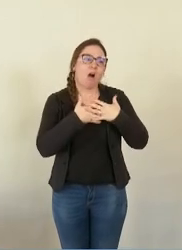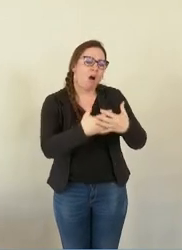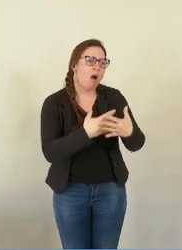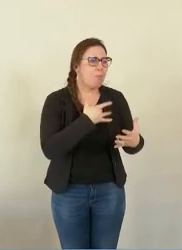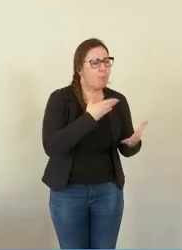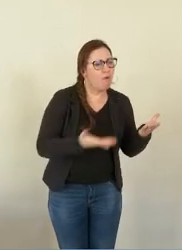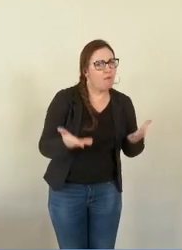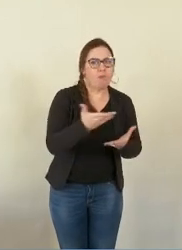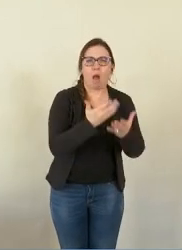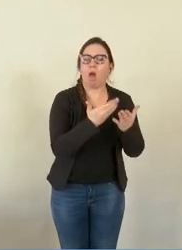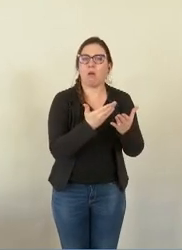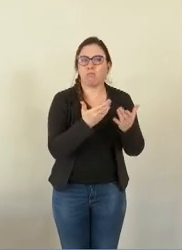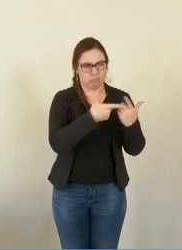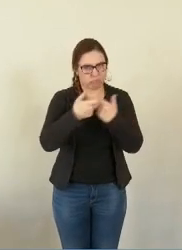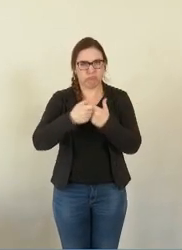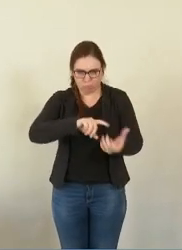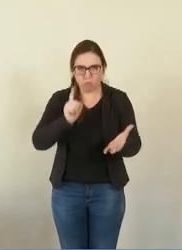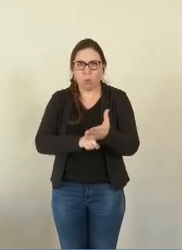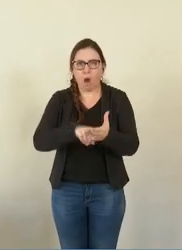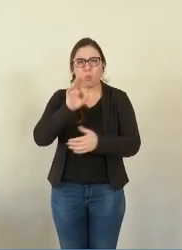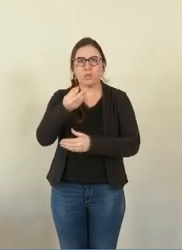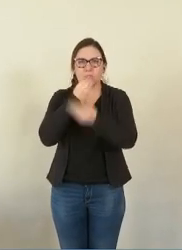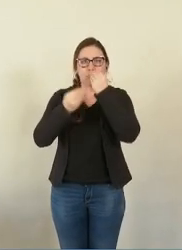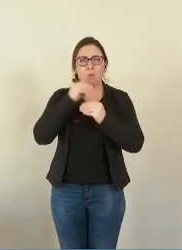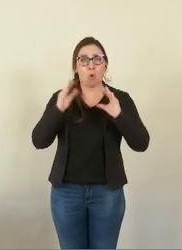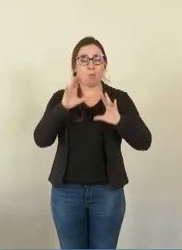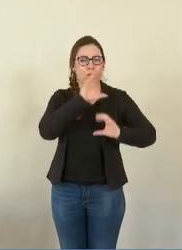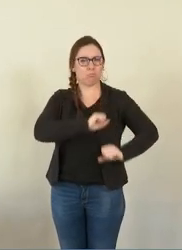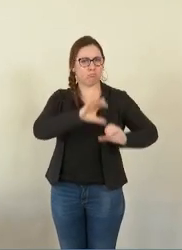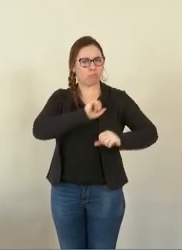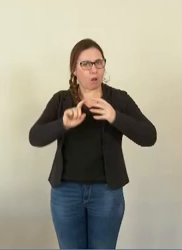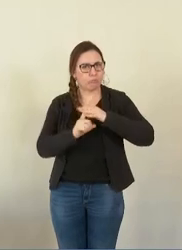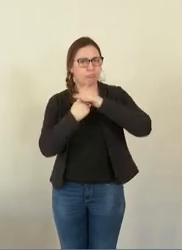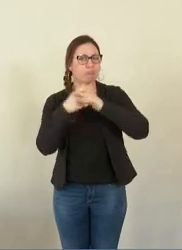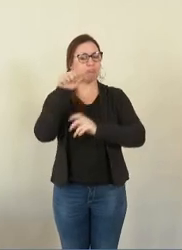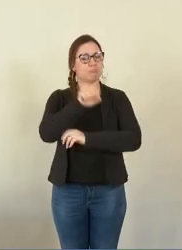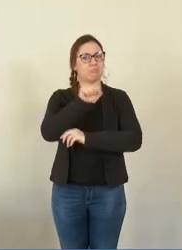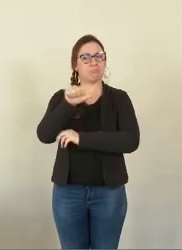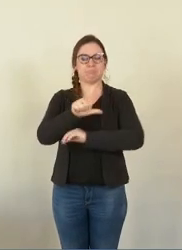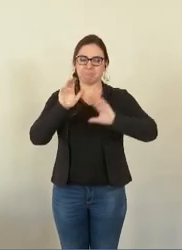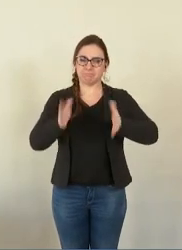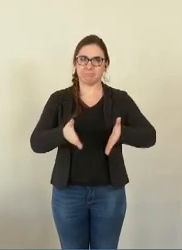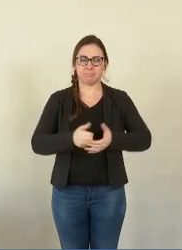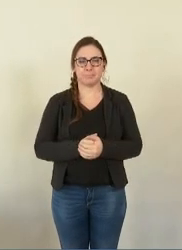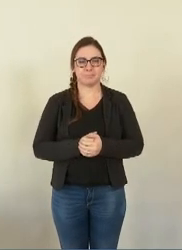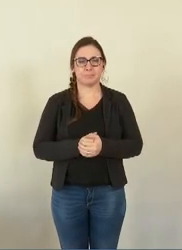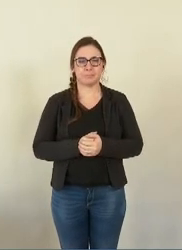rendre concret le droit à l'alimentation à travers l'expérimentation de la sécurité sociale de